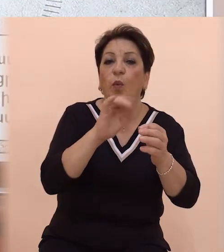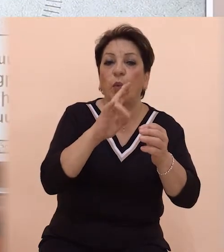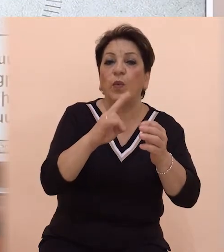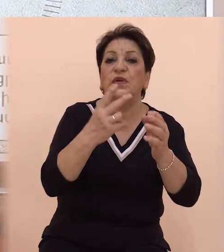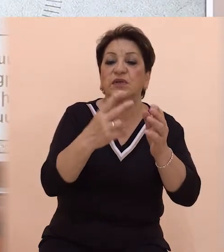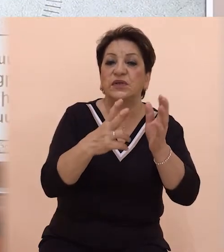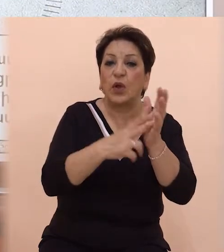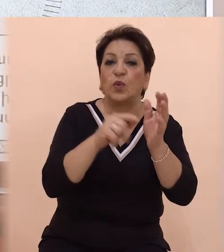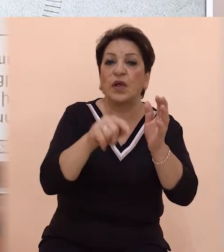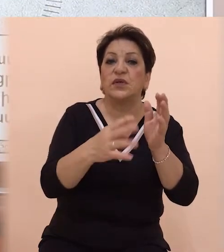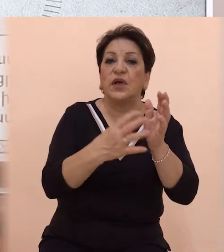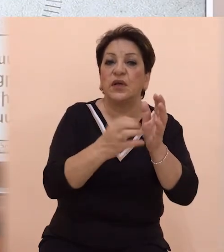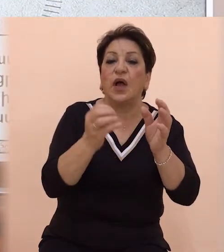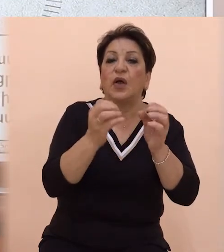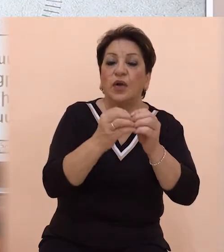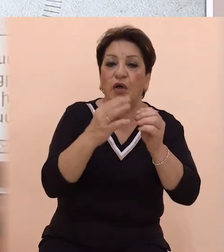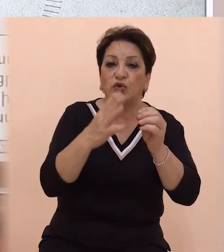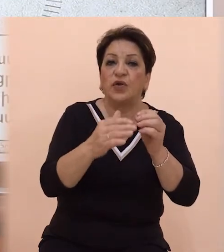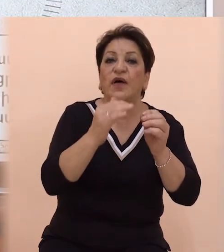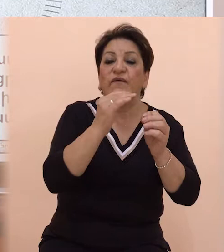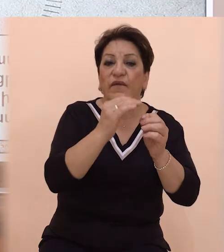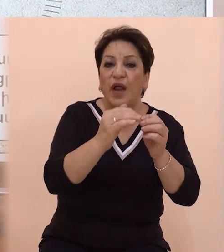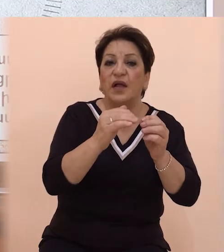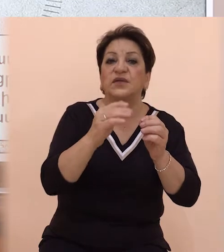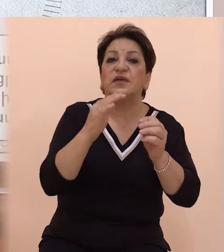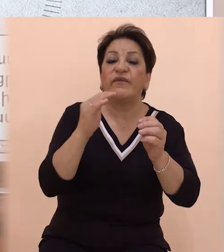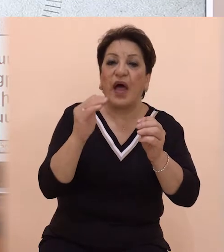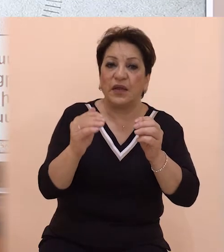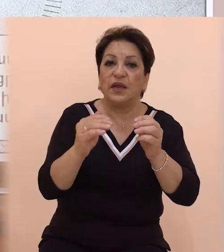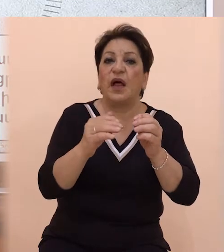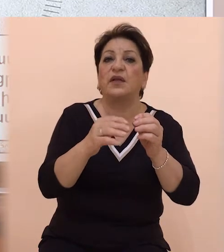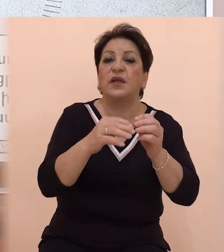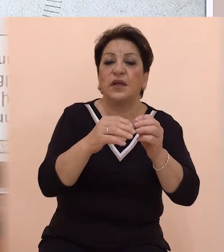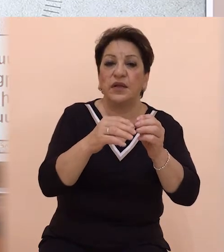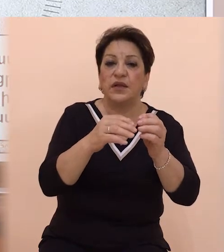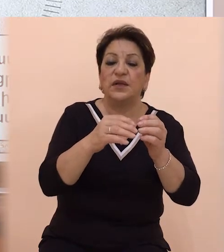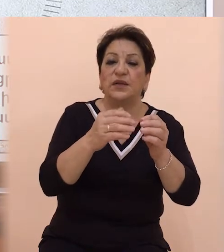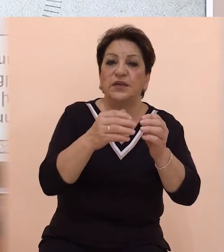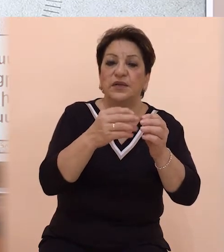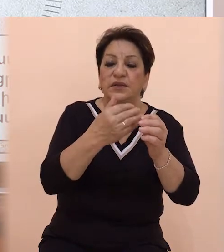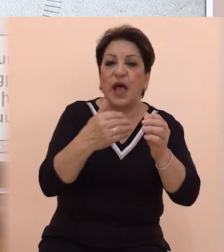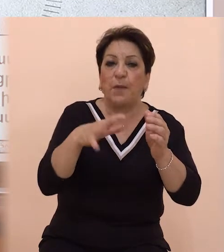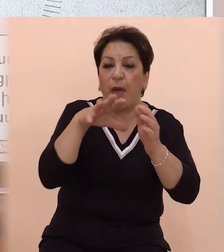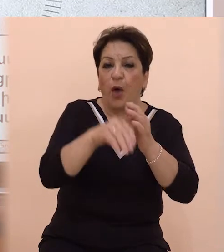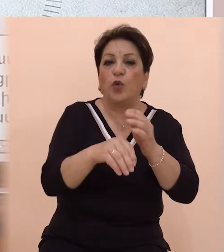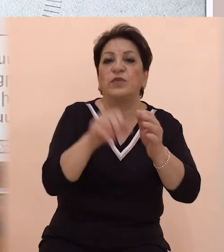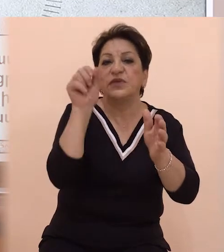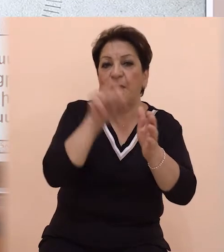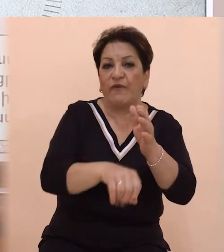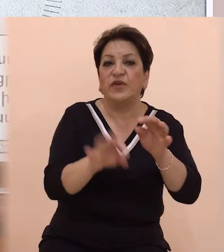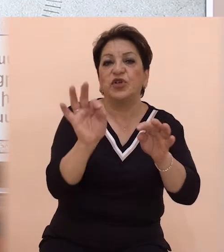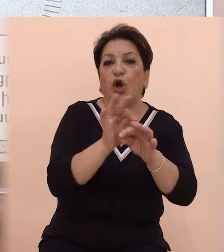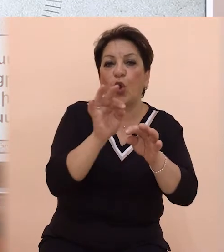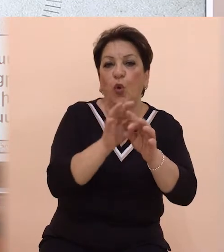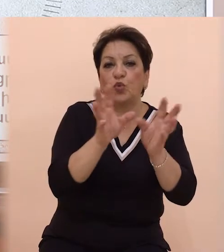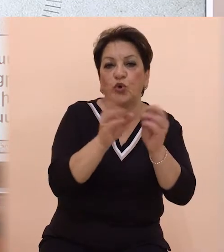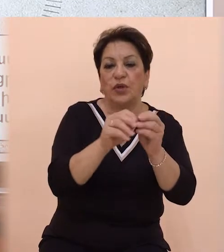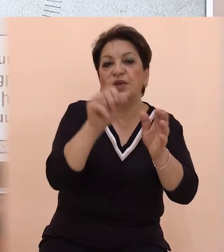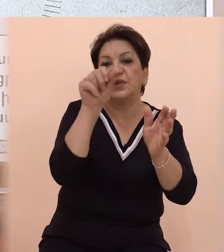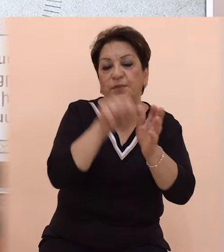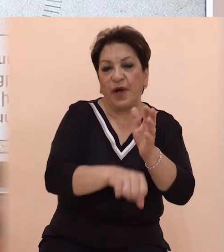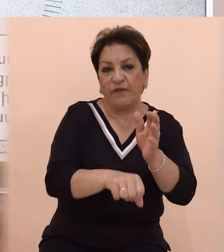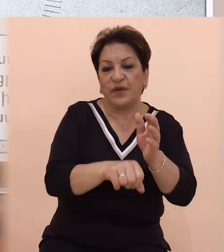1114-թվականին վրանց վերդինանդը Սերբիայում սպանվեց, կնոչ հետ միասին։